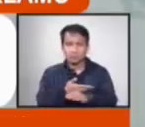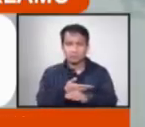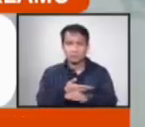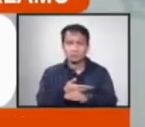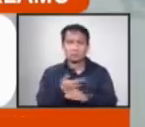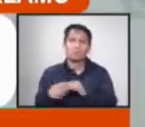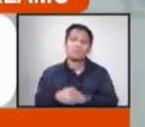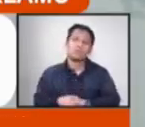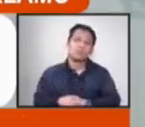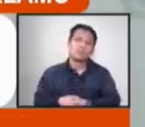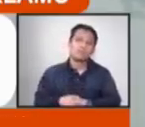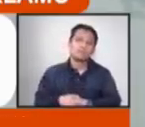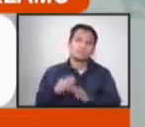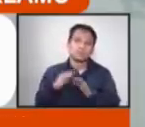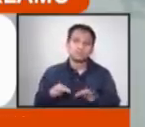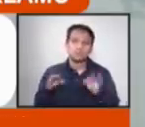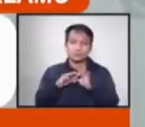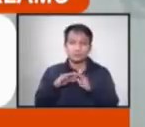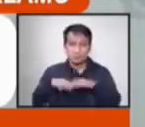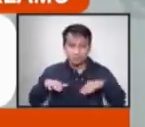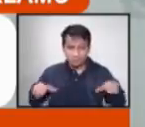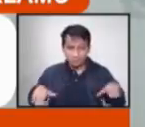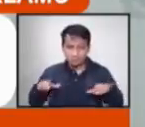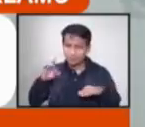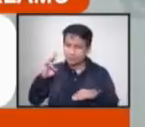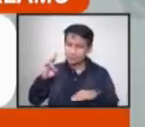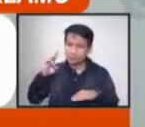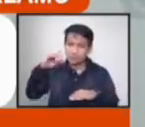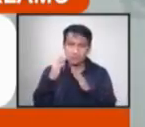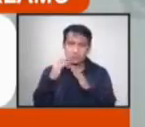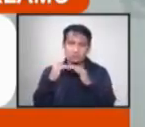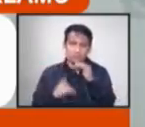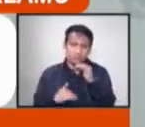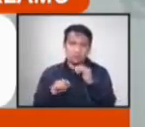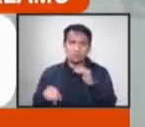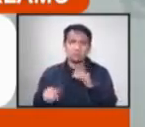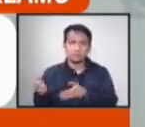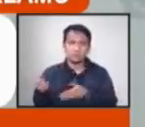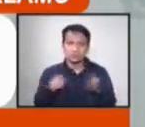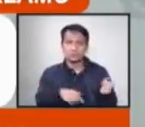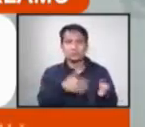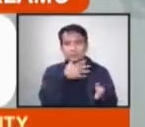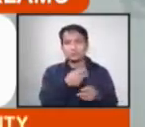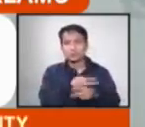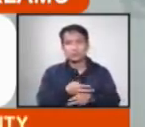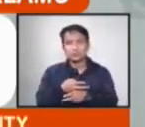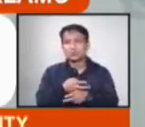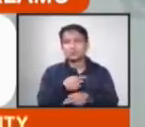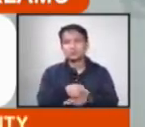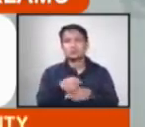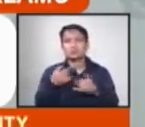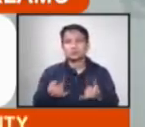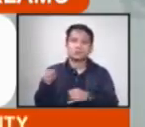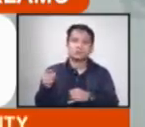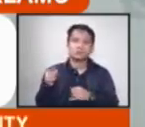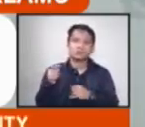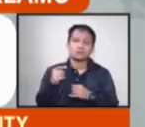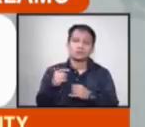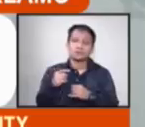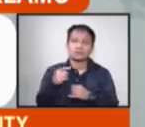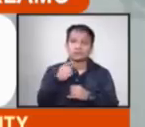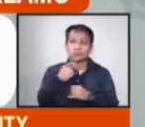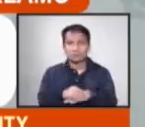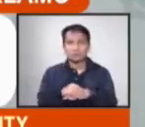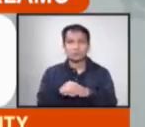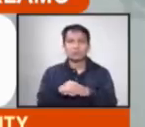tayong batas na kapag ang mga bata below 7 years old, dapat mapunta sa nanay kustodiya. Okay. Now, on top of that, kayo po